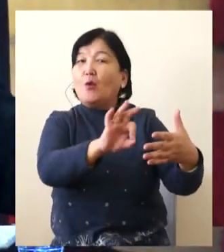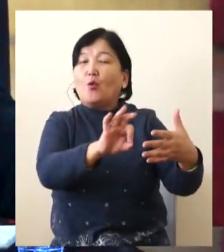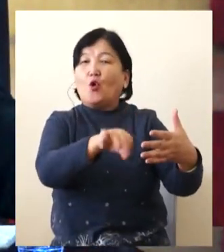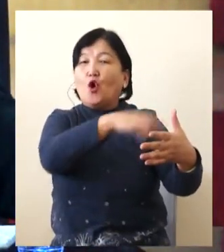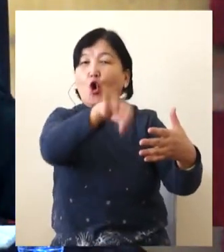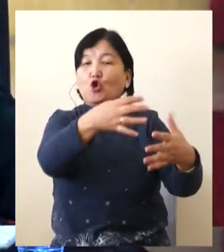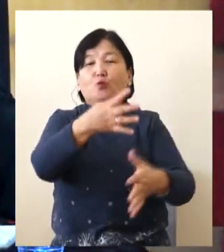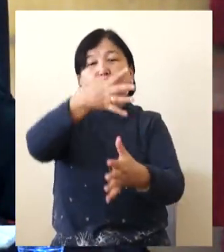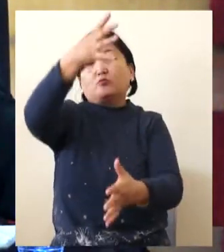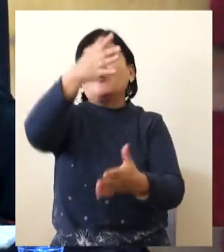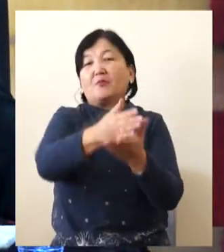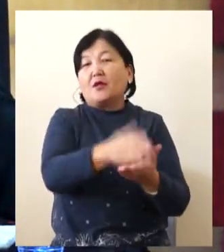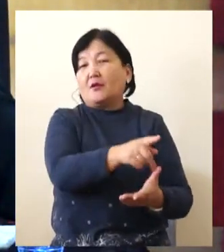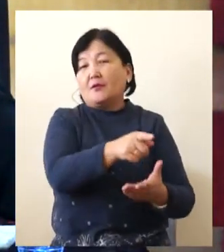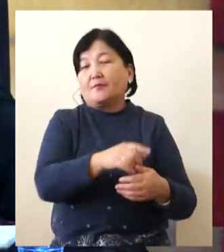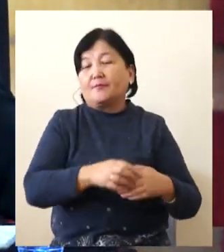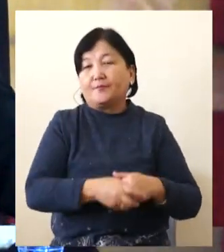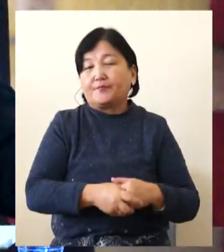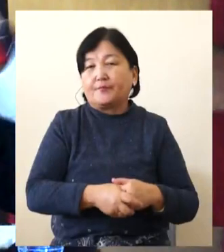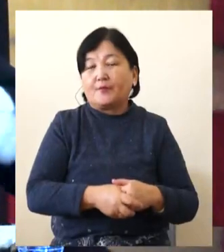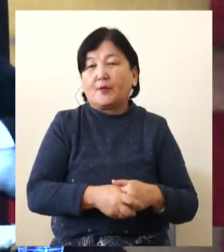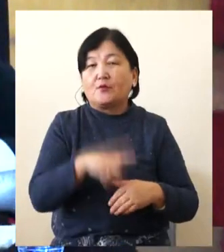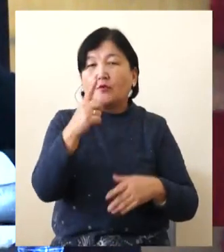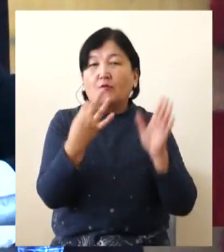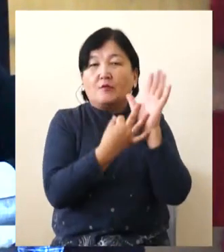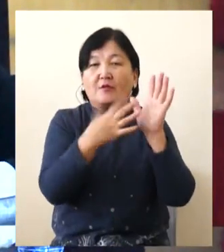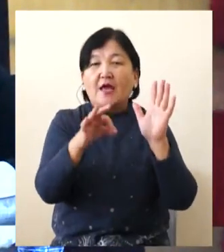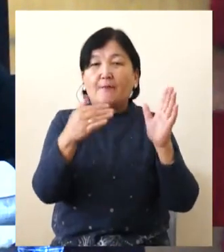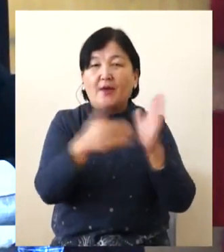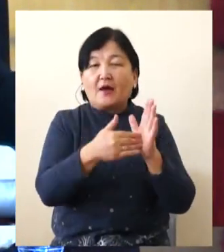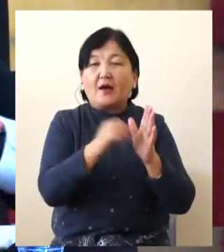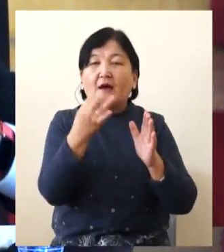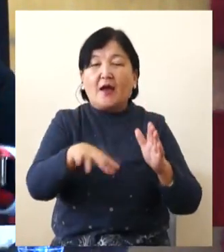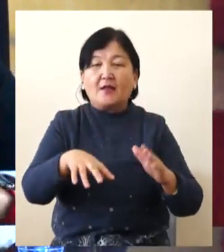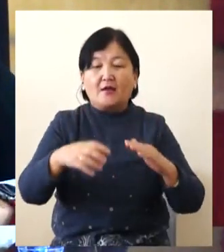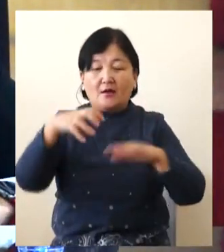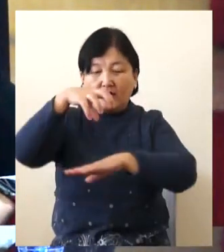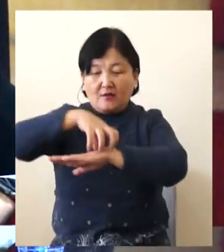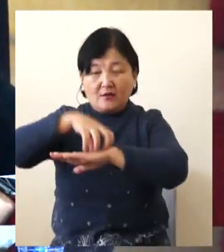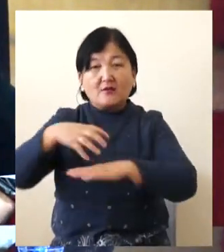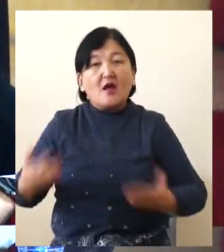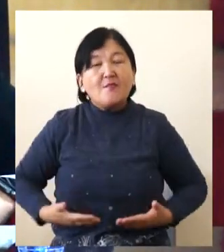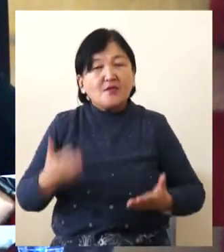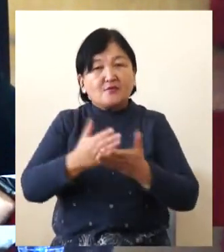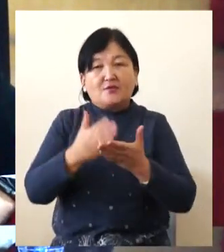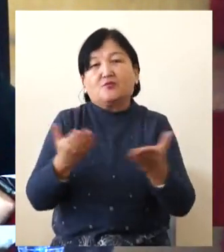айлгүй хонж хоосон. 180 мянган айл байргүй хонж.